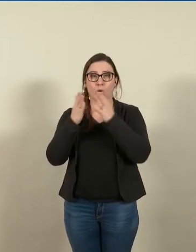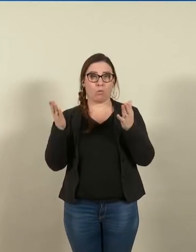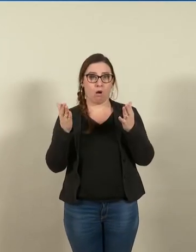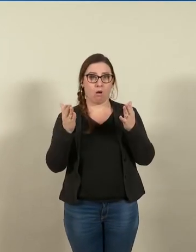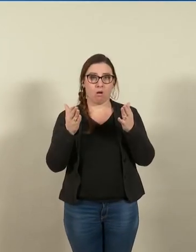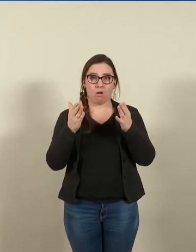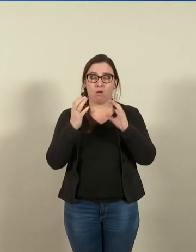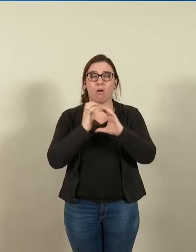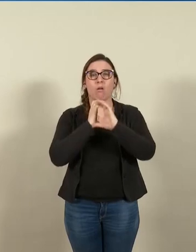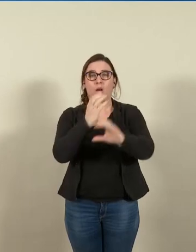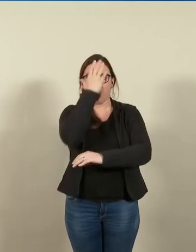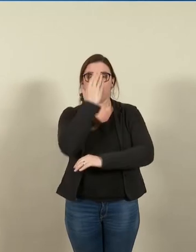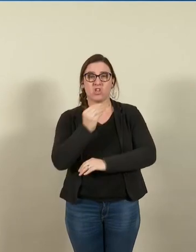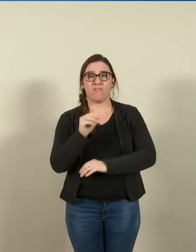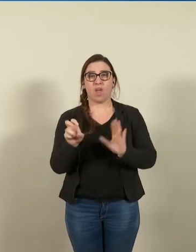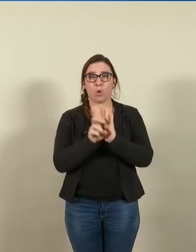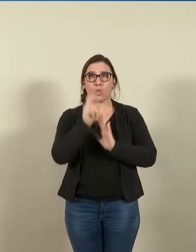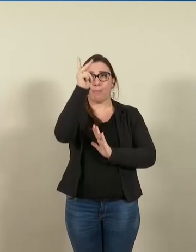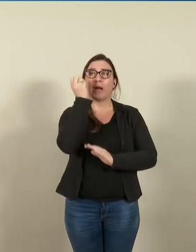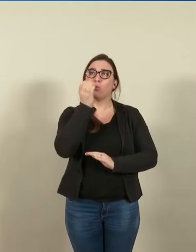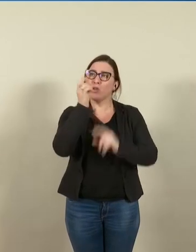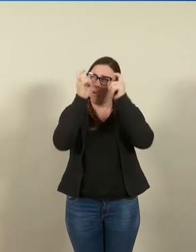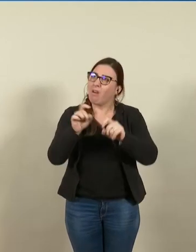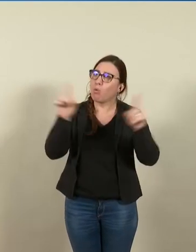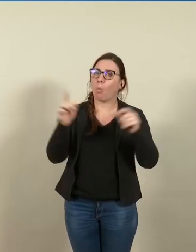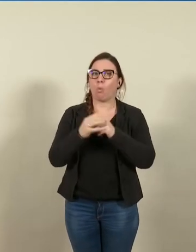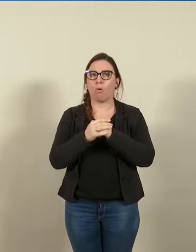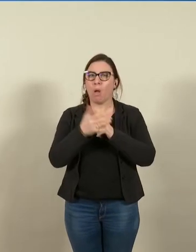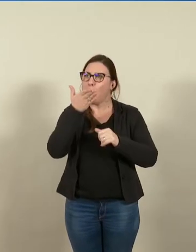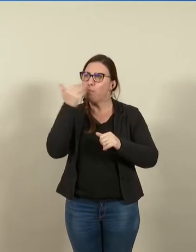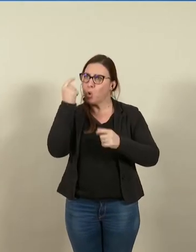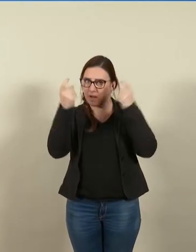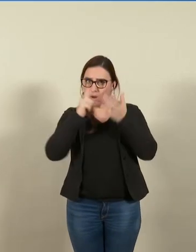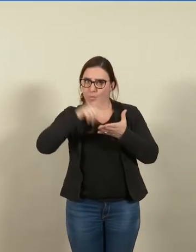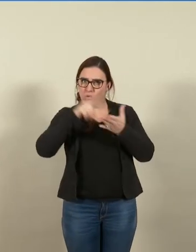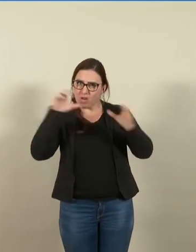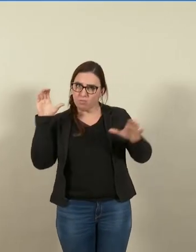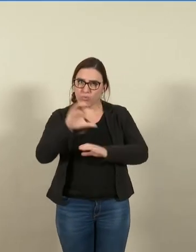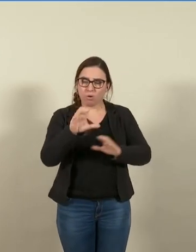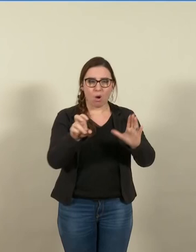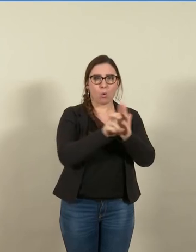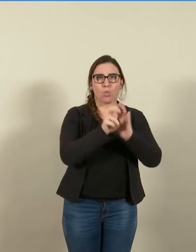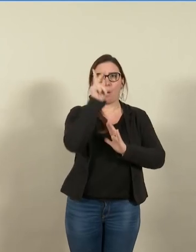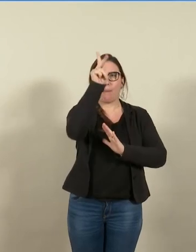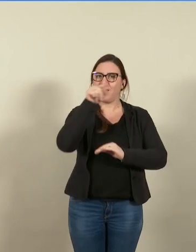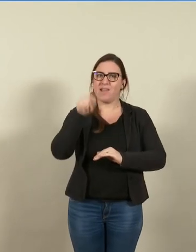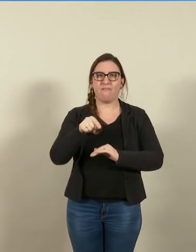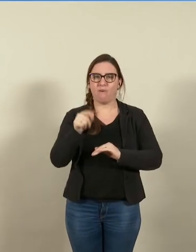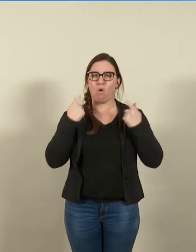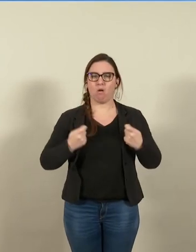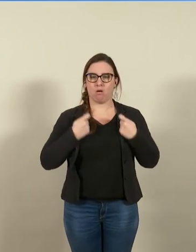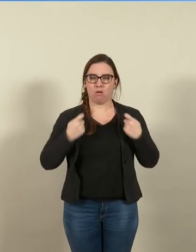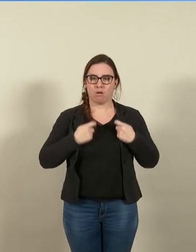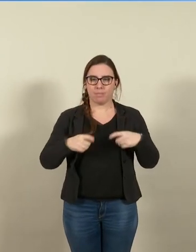nombre de tgven Paris quotidien et à flécher des investissements sur la ligne grenobble Paris permettant de